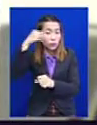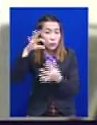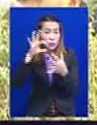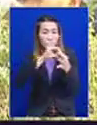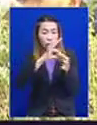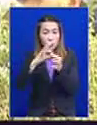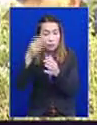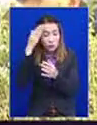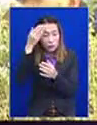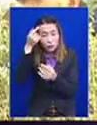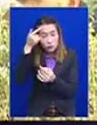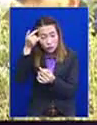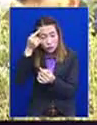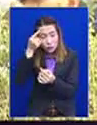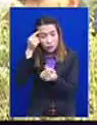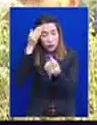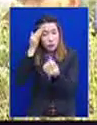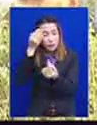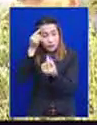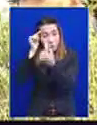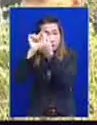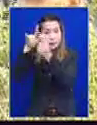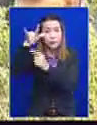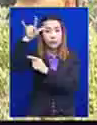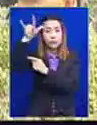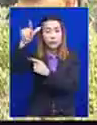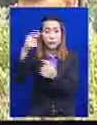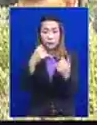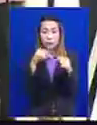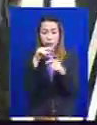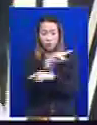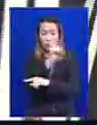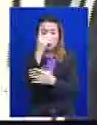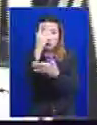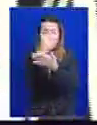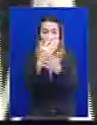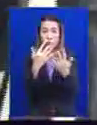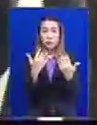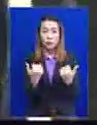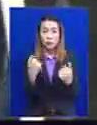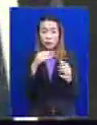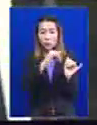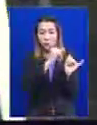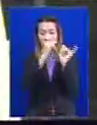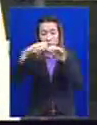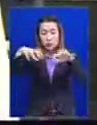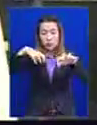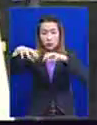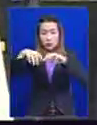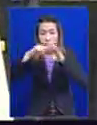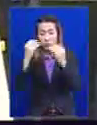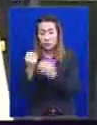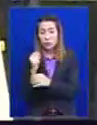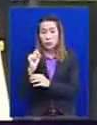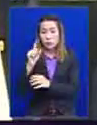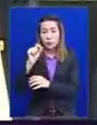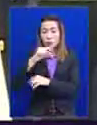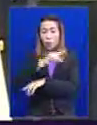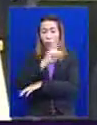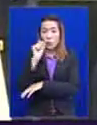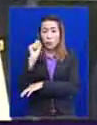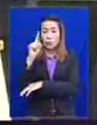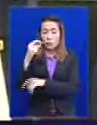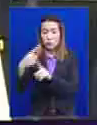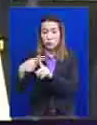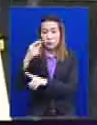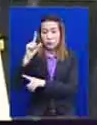ที่ระลึกกองทัพอากาศสำหรับปีนี้ตรงกับวันหยุดราชการกองทัพอากาศจึงกำหนดจัดพิธีในวันศุกร์ที่25มีนาคม